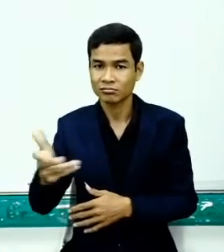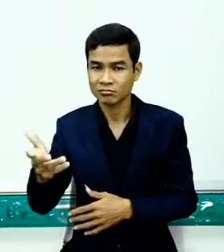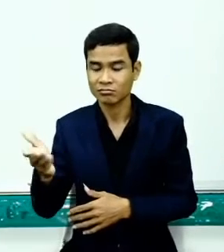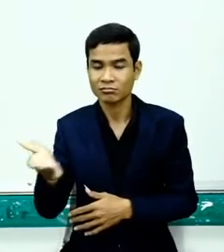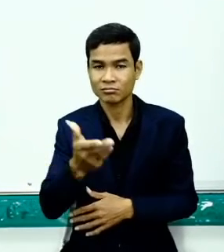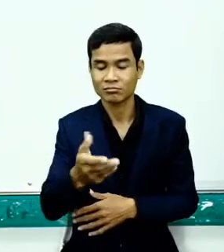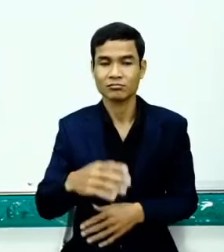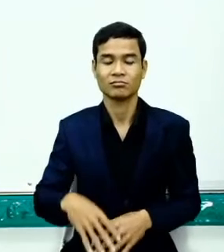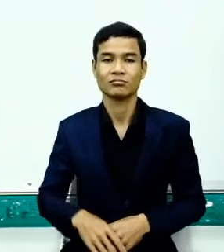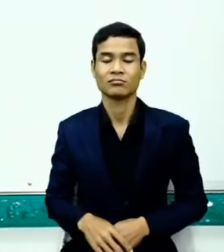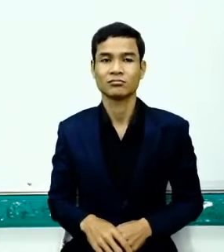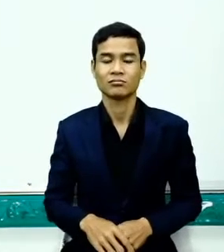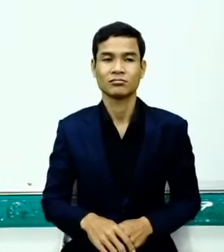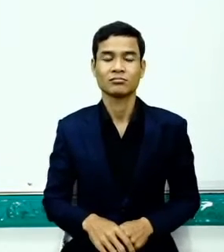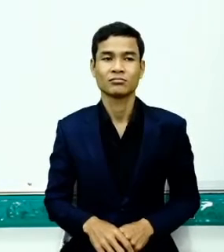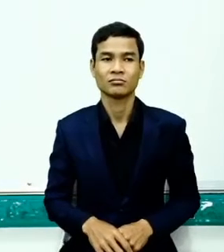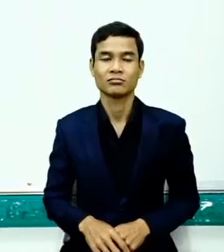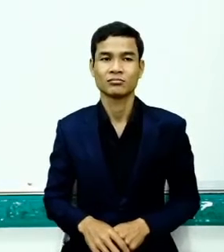ទេ